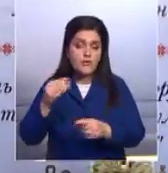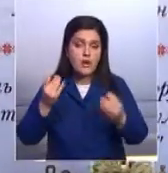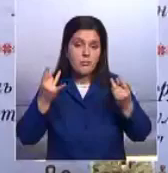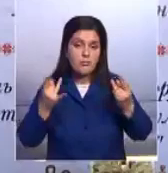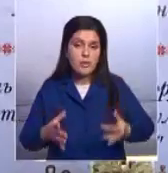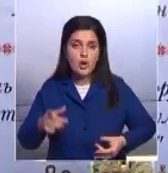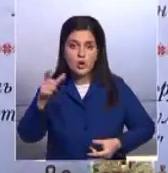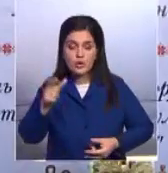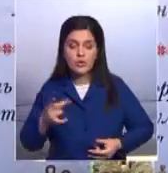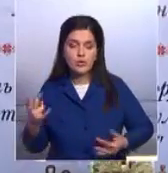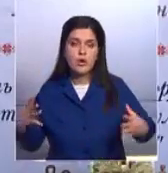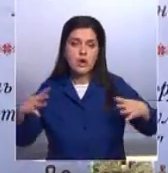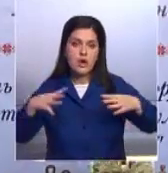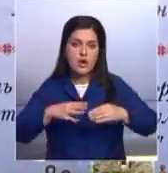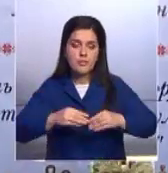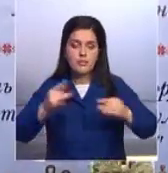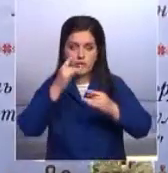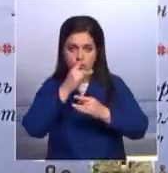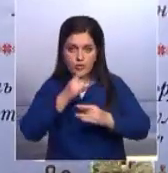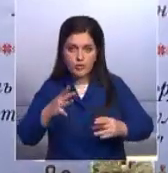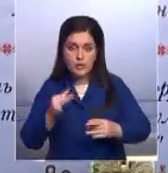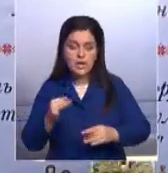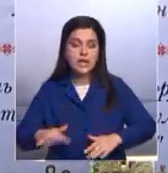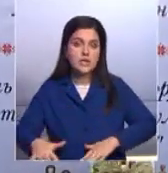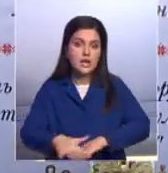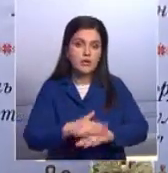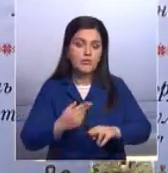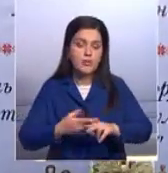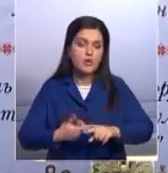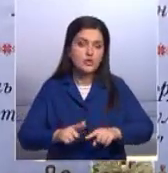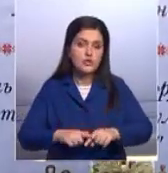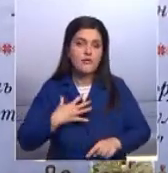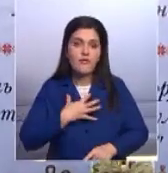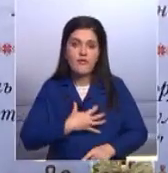Это объединяет культуры и народ. И это очень